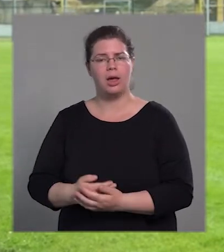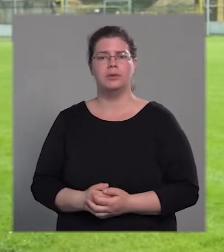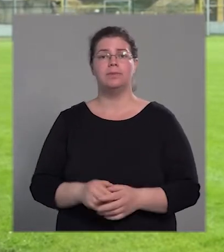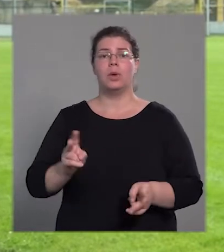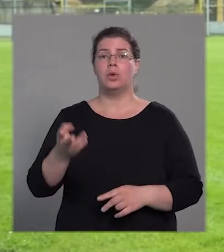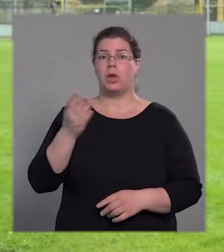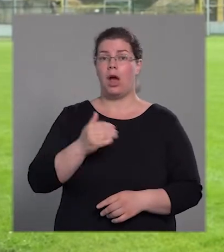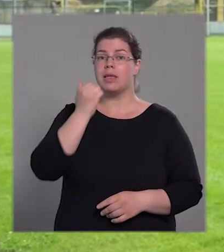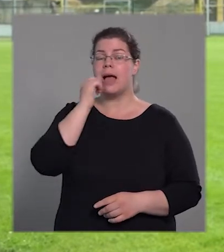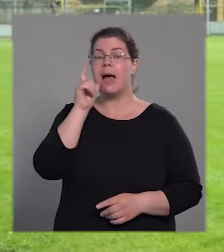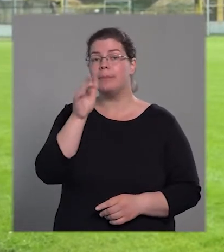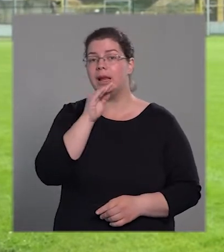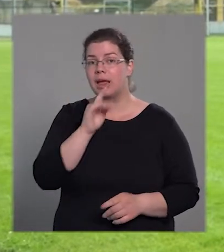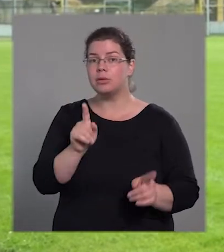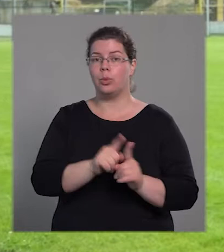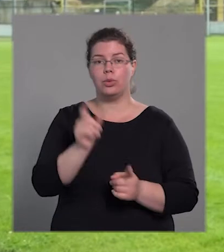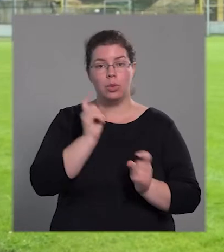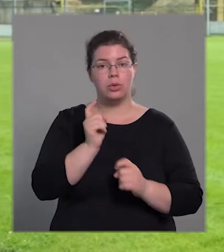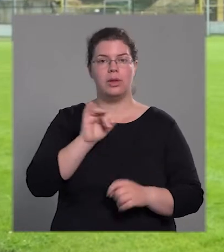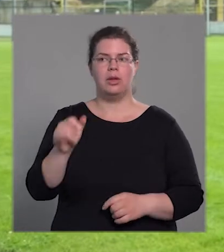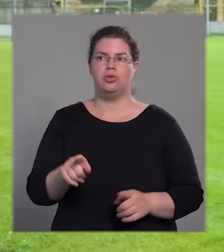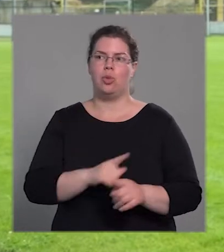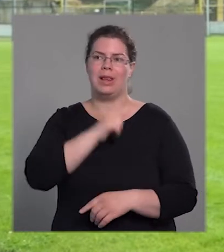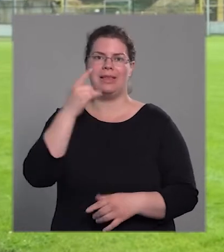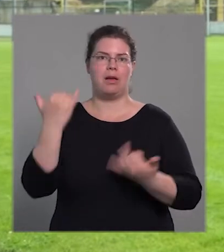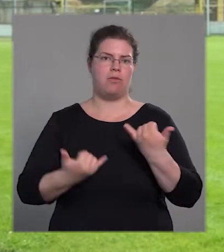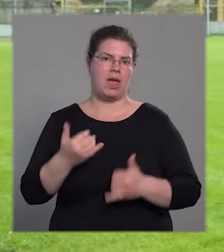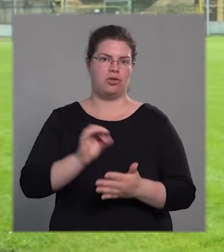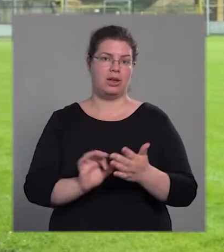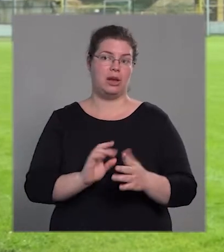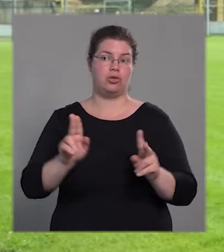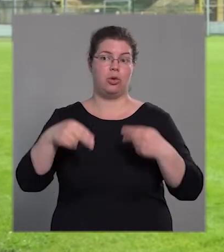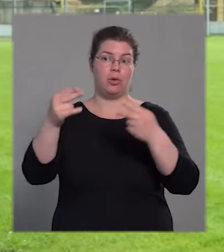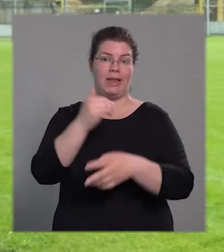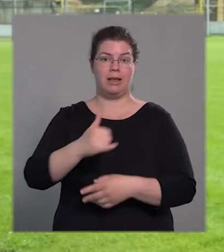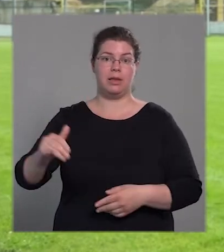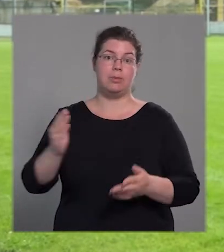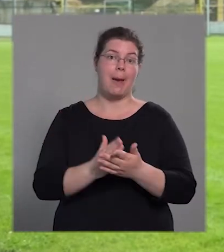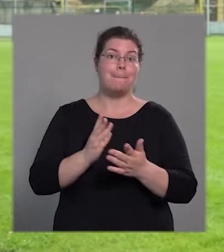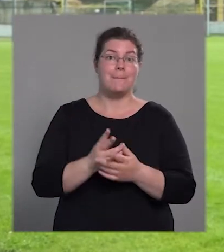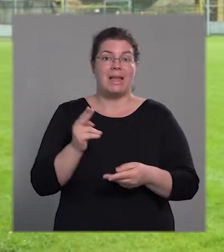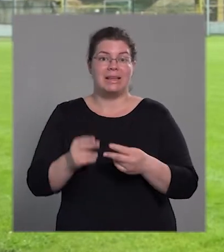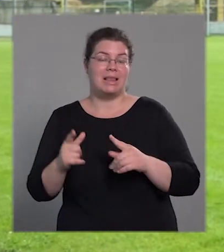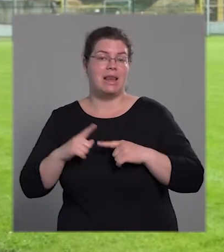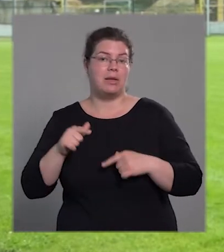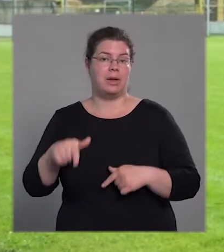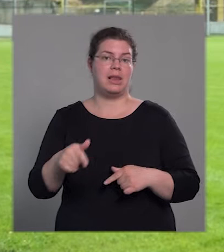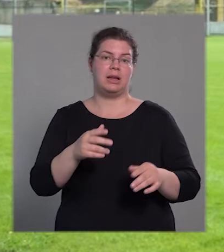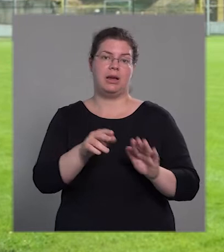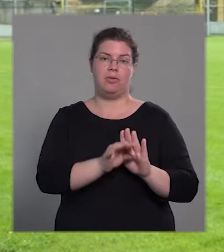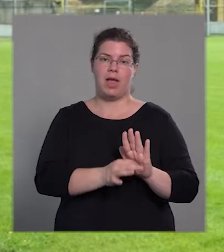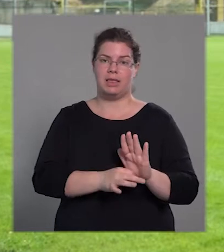hogyha az MLS úgy gondolja és úgy lesz a versenykirás, akkor a következő évben már készen álljunk ezeknek a feltételekkel